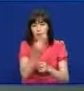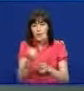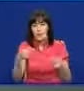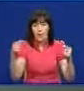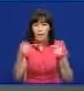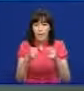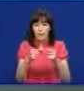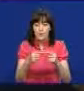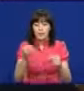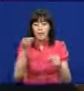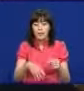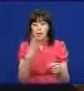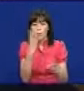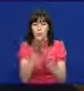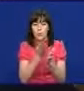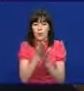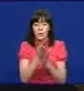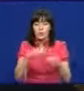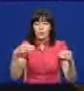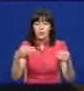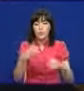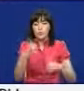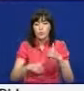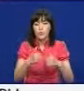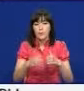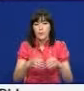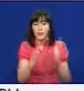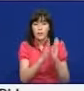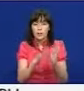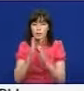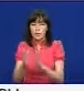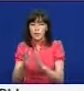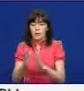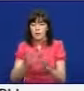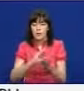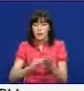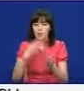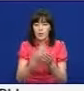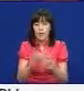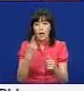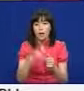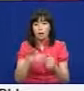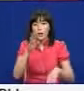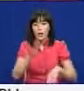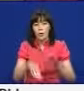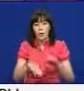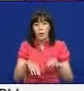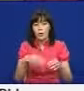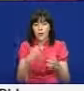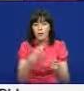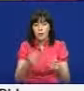белгілі болды. Негізінде 4 бағыт бойынша ұйымдастырылған байқауға жеке-жеке материалдар ұсынылған. Атап айтқанда, үздік мақала